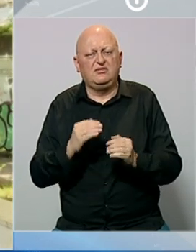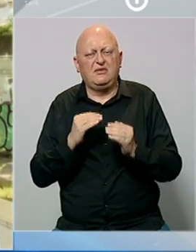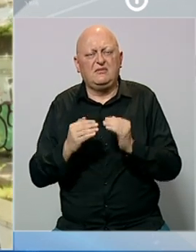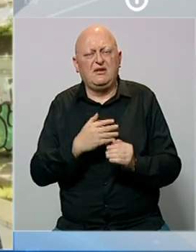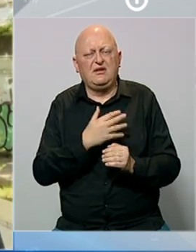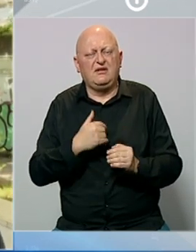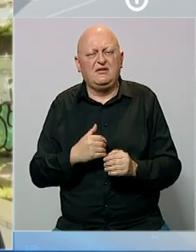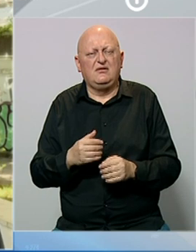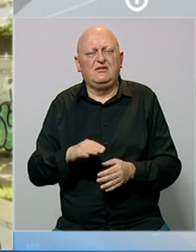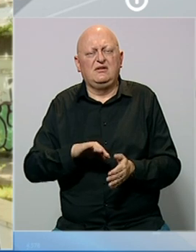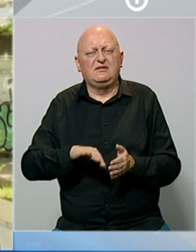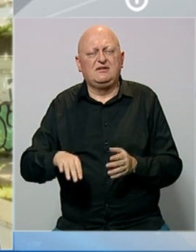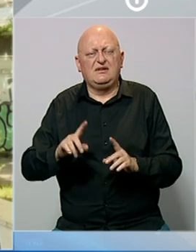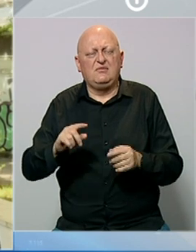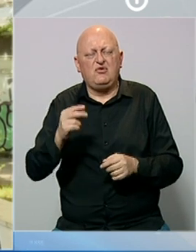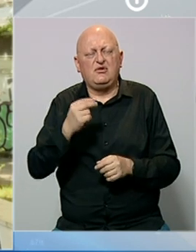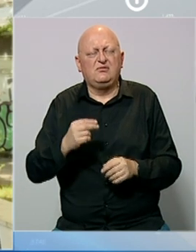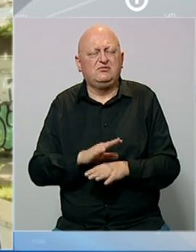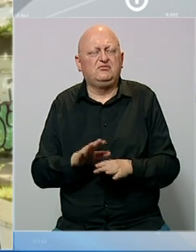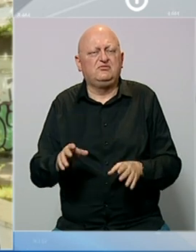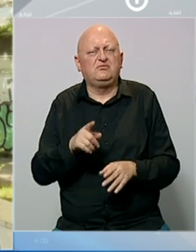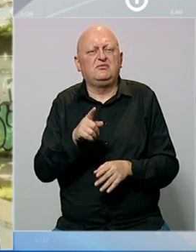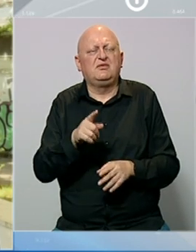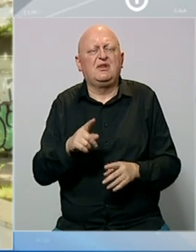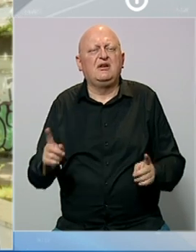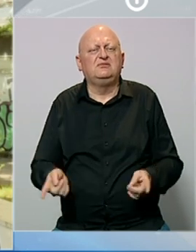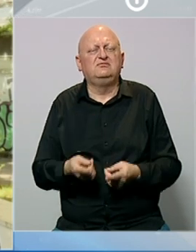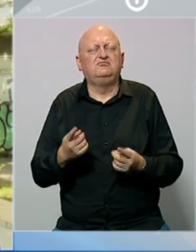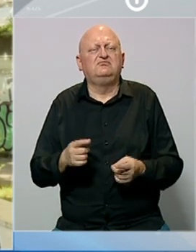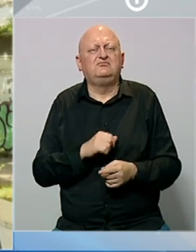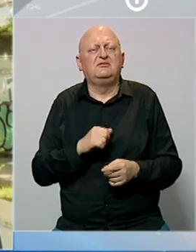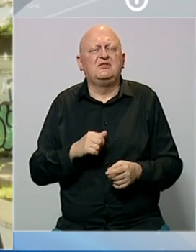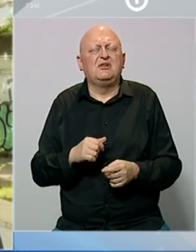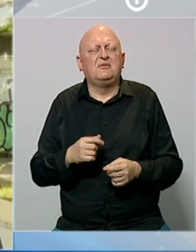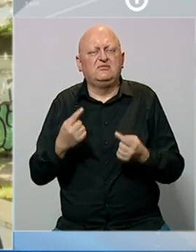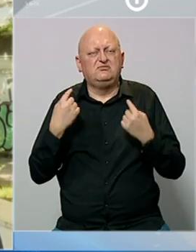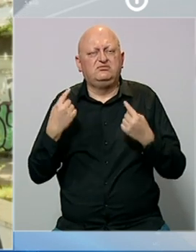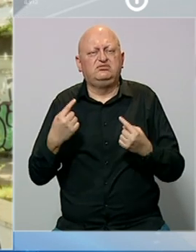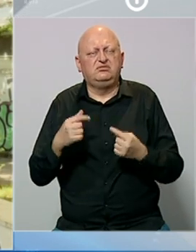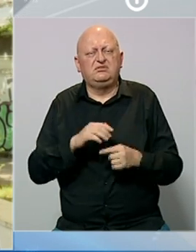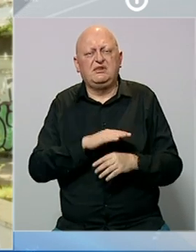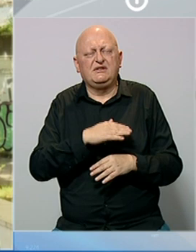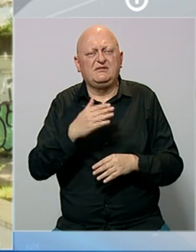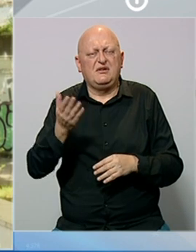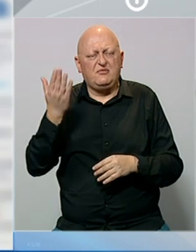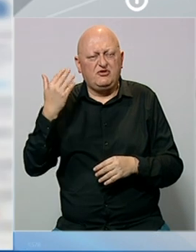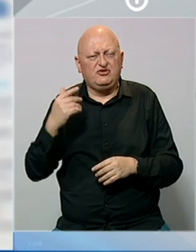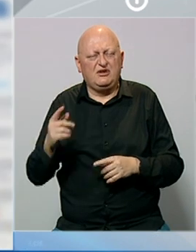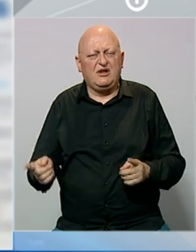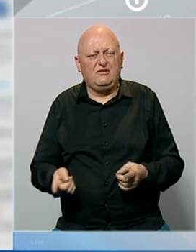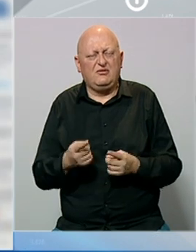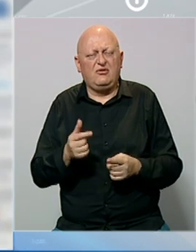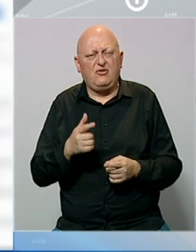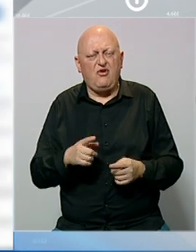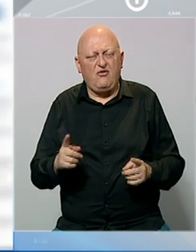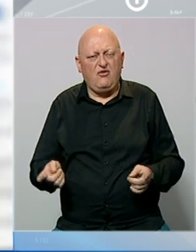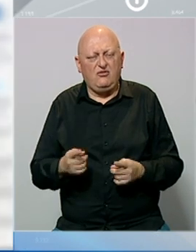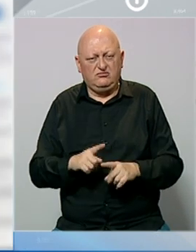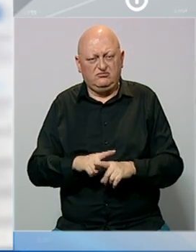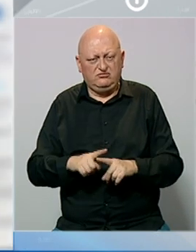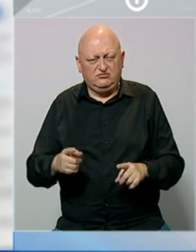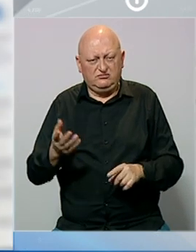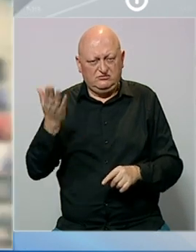Hrvata, secesijom Republike Srpske. I rekao bi da je ta kampanja samo bila radikalnije izražena u odnosu na sve prethodne kampanje. Ono što ovu kampanju